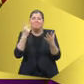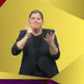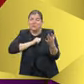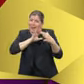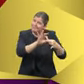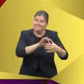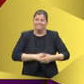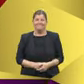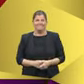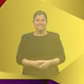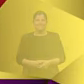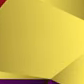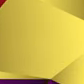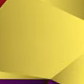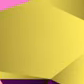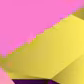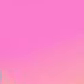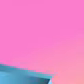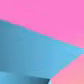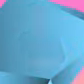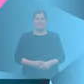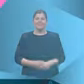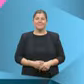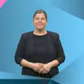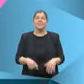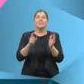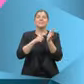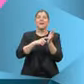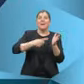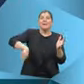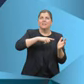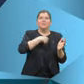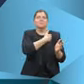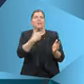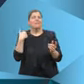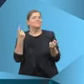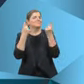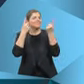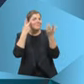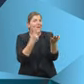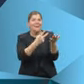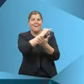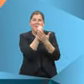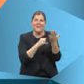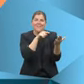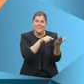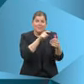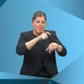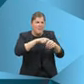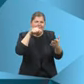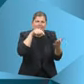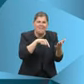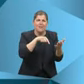art, is that personal connection. Quand on a la chance de voir une pièce d'art dans ce moment où cette pièce